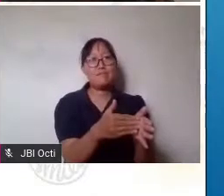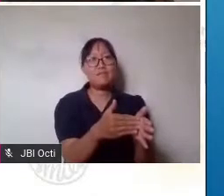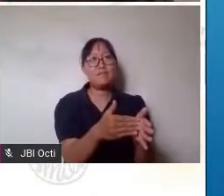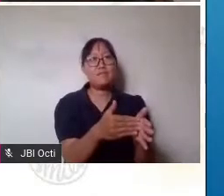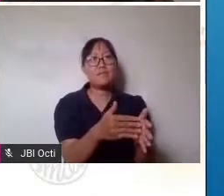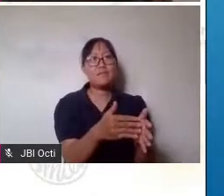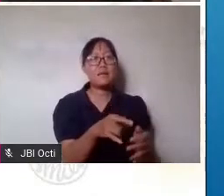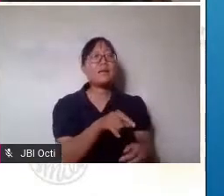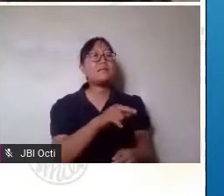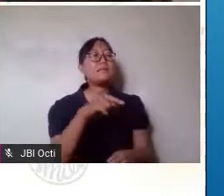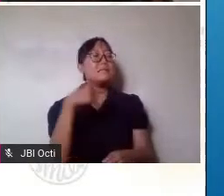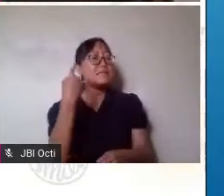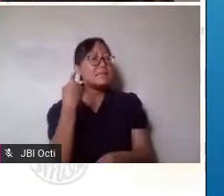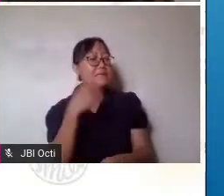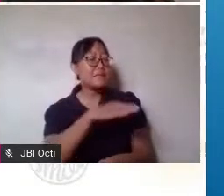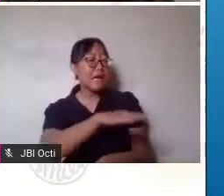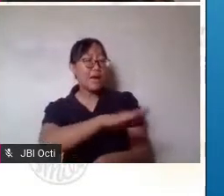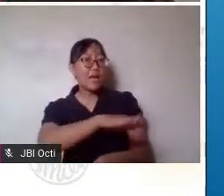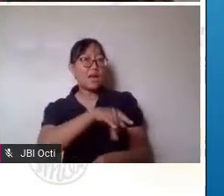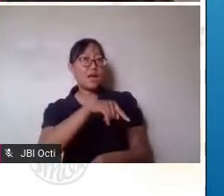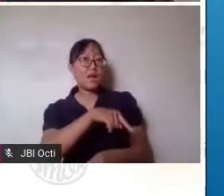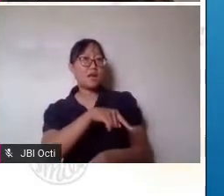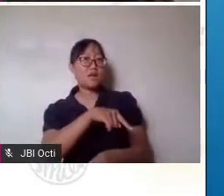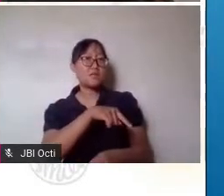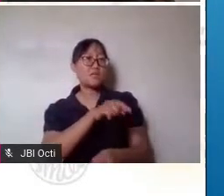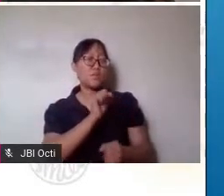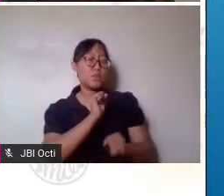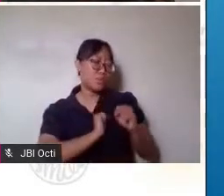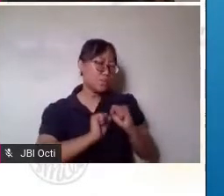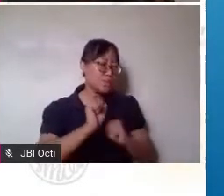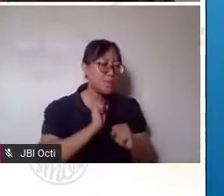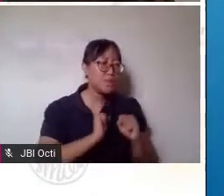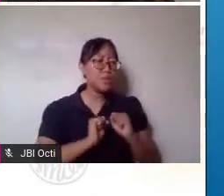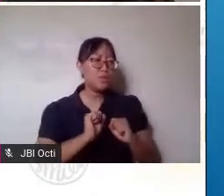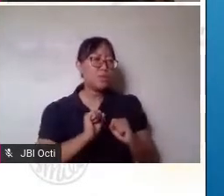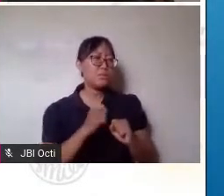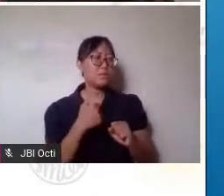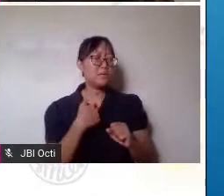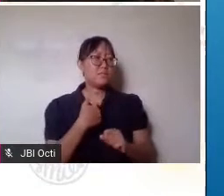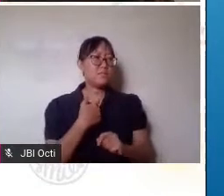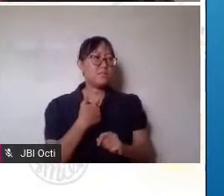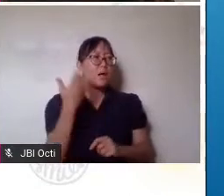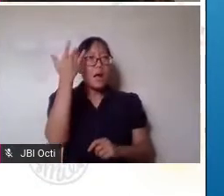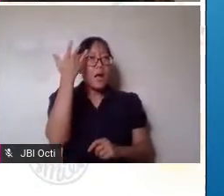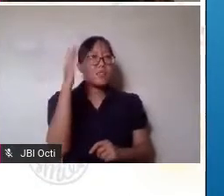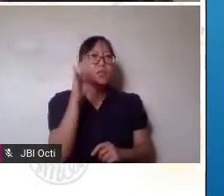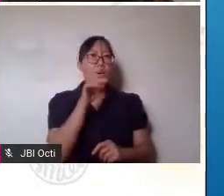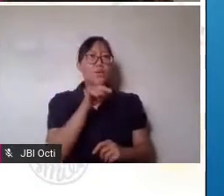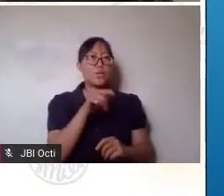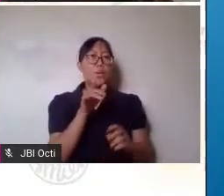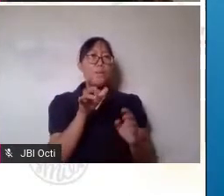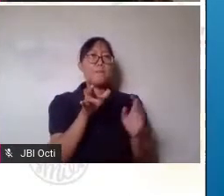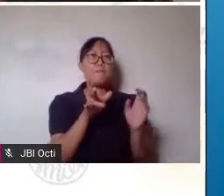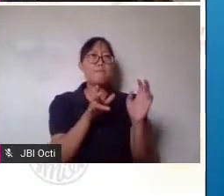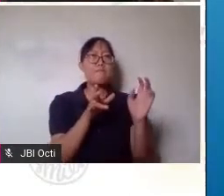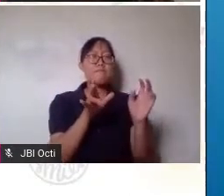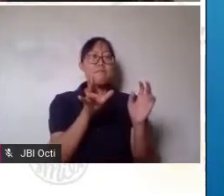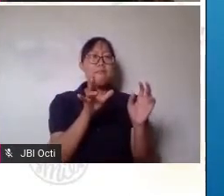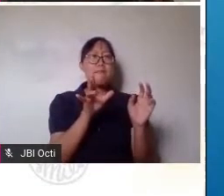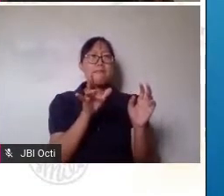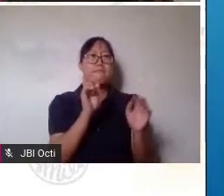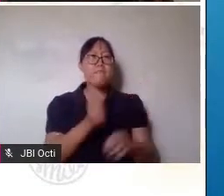melakukan tindakan yang sepertinya dia tidak tahu itu akan berbahaya atau tidak ya, impulsif